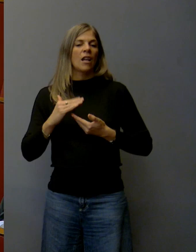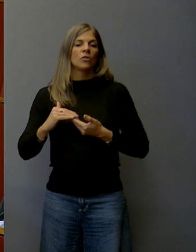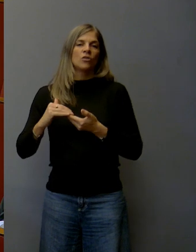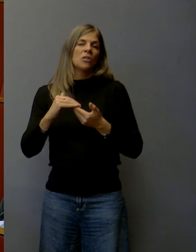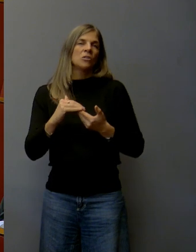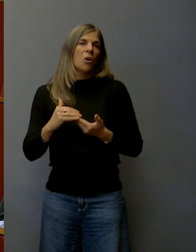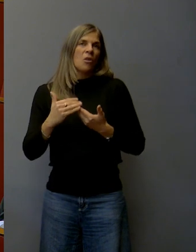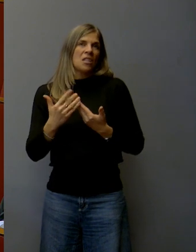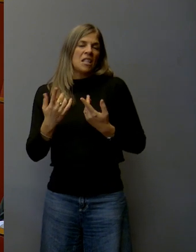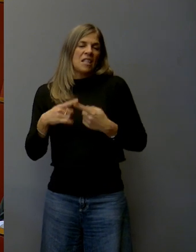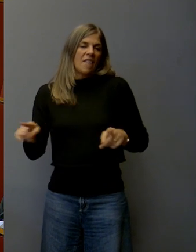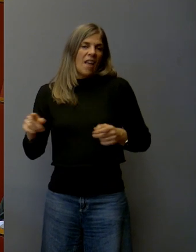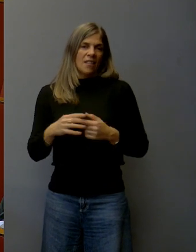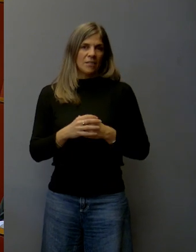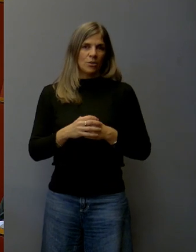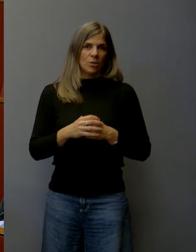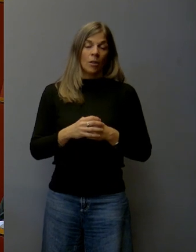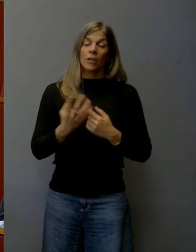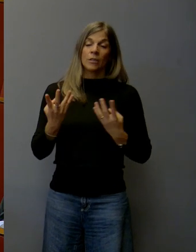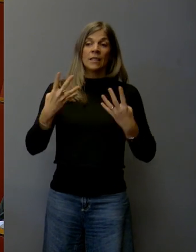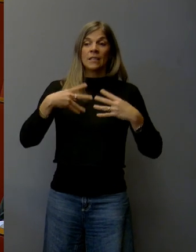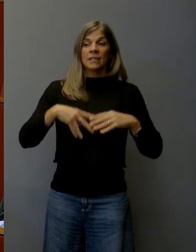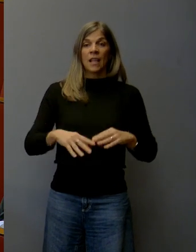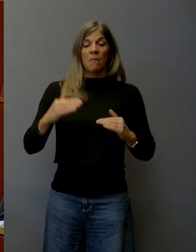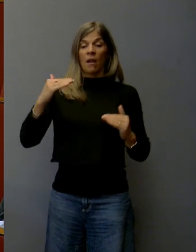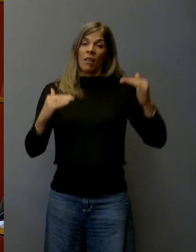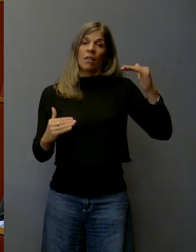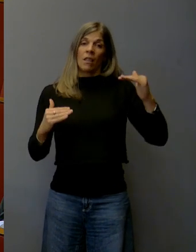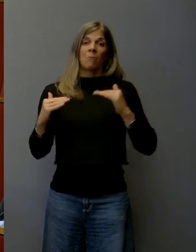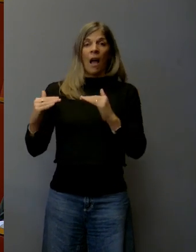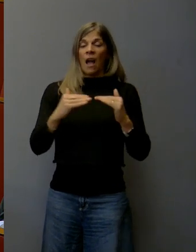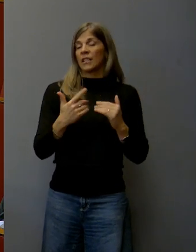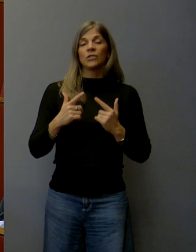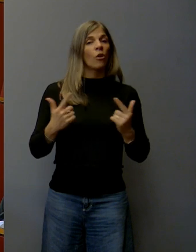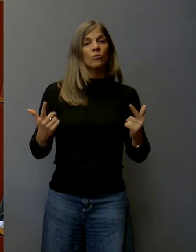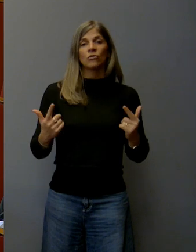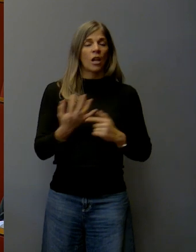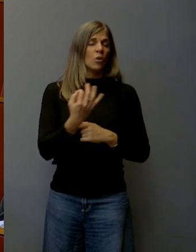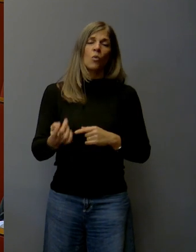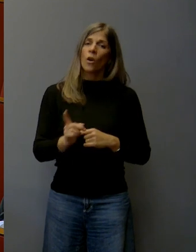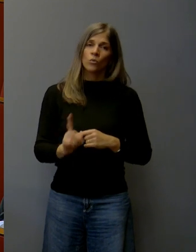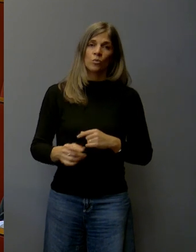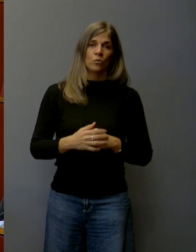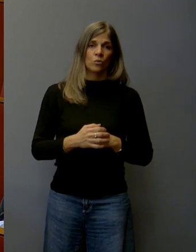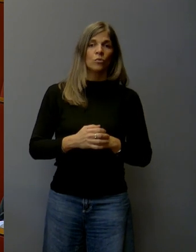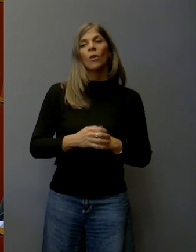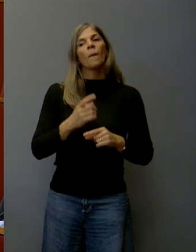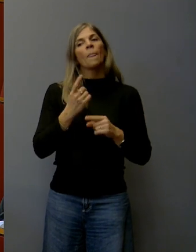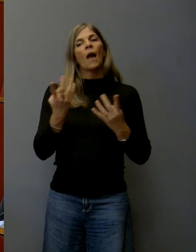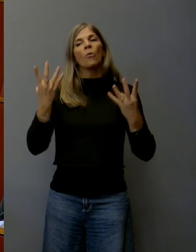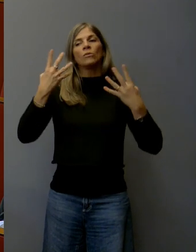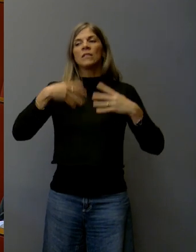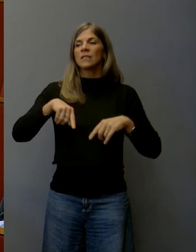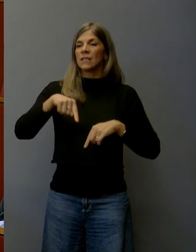adempiere ha un sistema iniquo è un sistema ingiusto è un sistema che non tiene conto della complessità